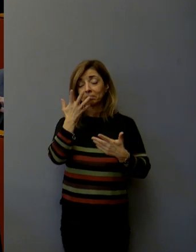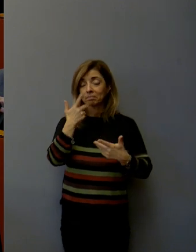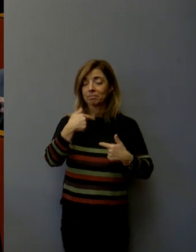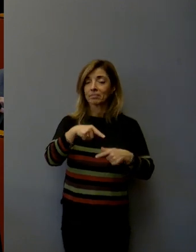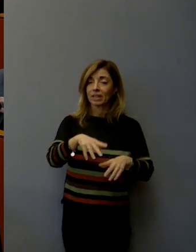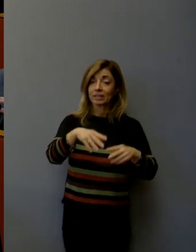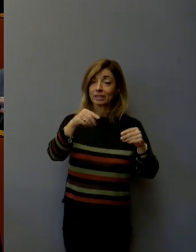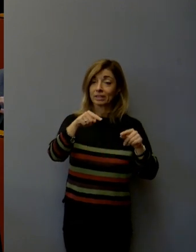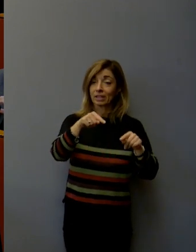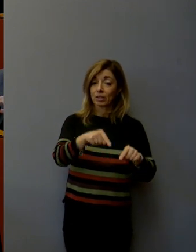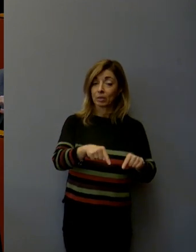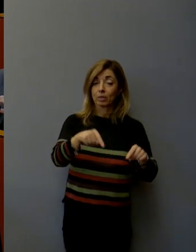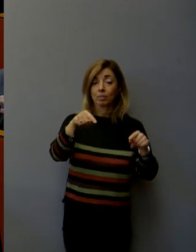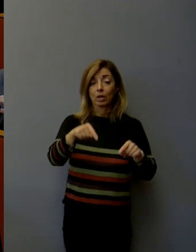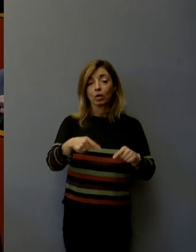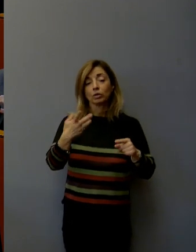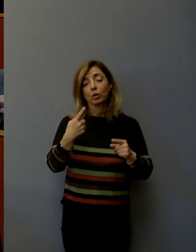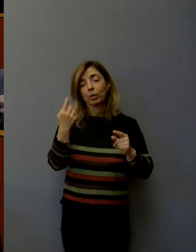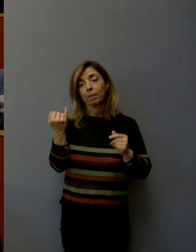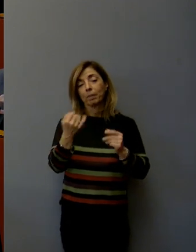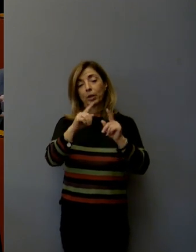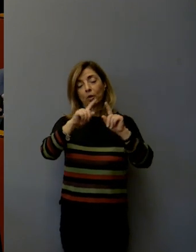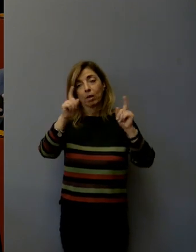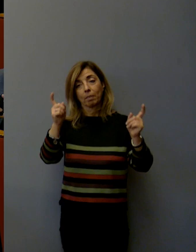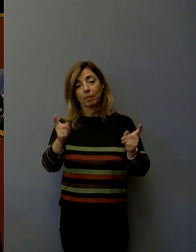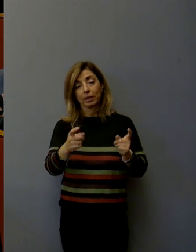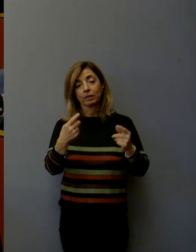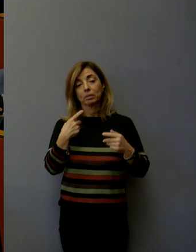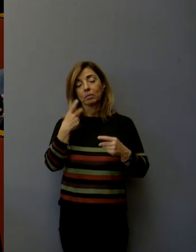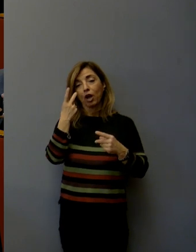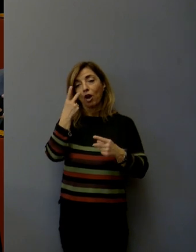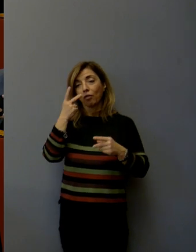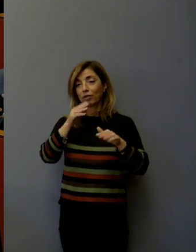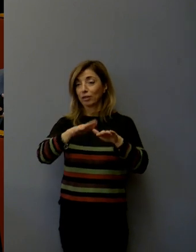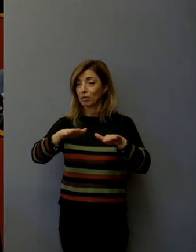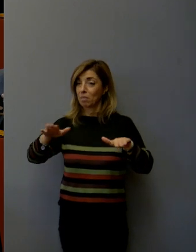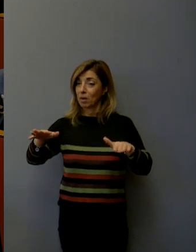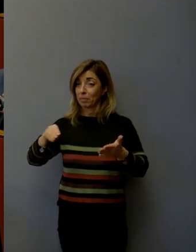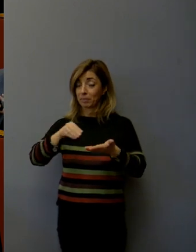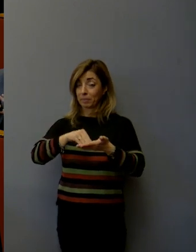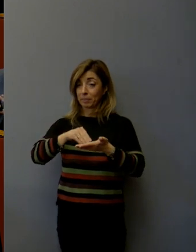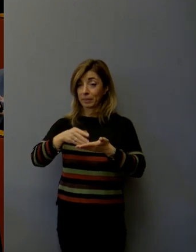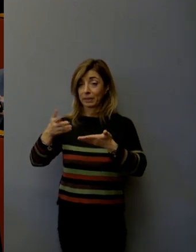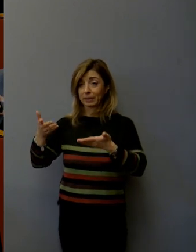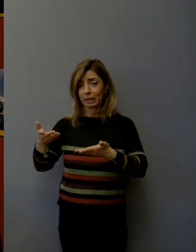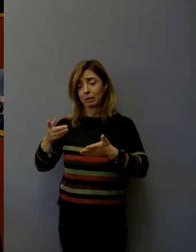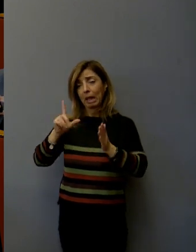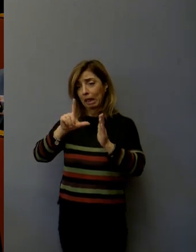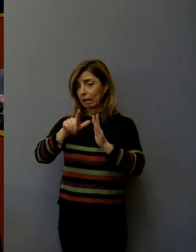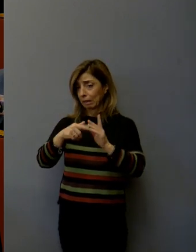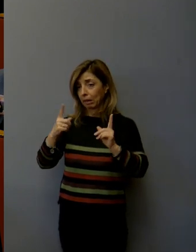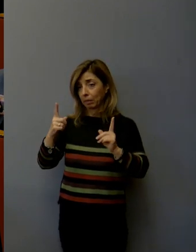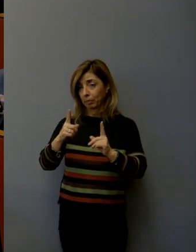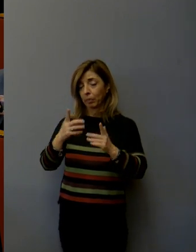oggi è stata una piccola parentesi in cui abbiamo visto dei bambini presenziare per poco tempo però intanto